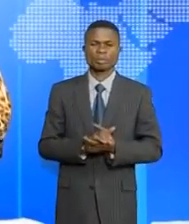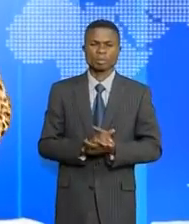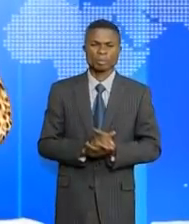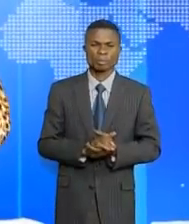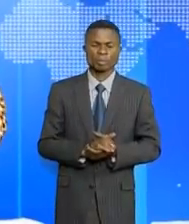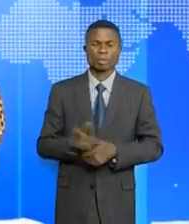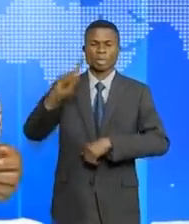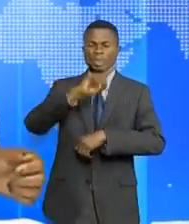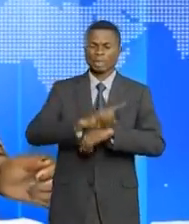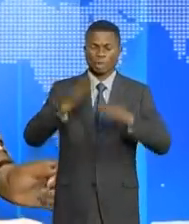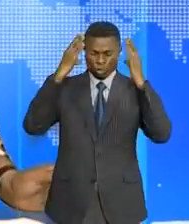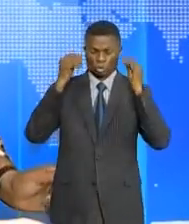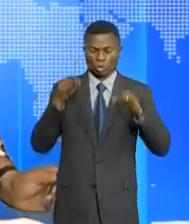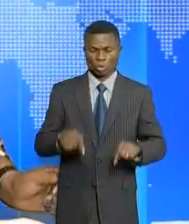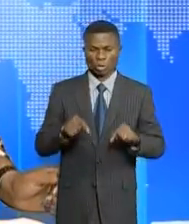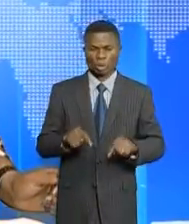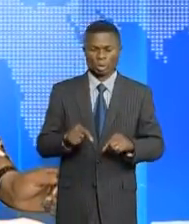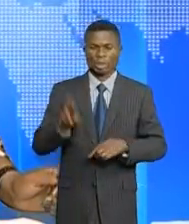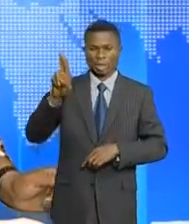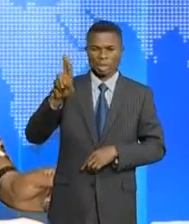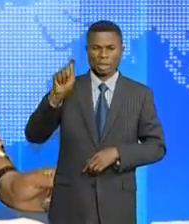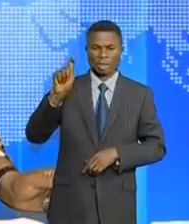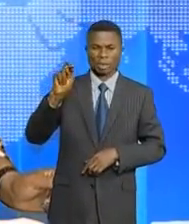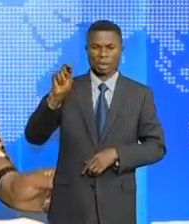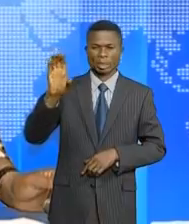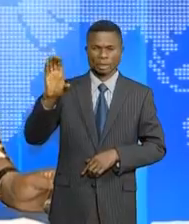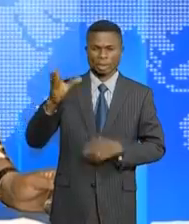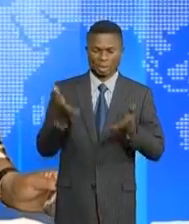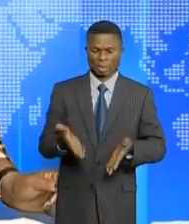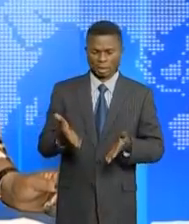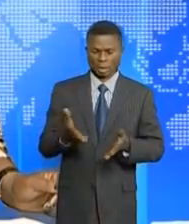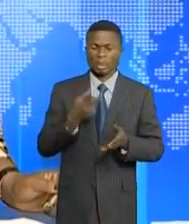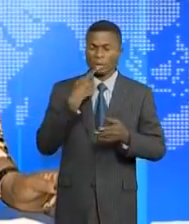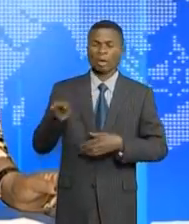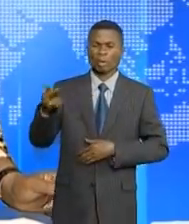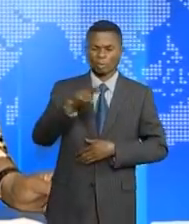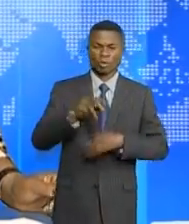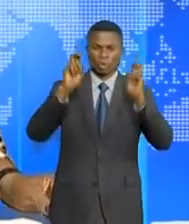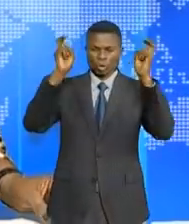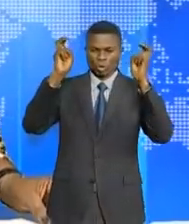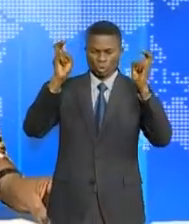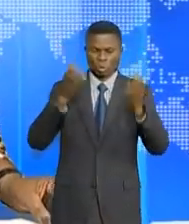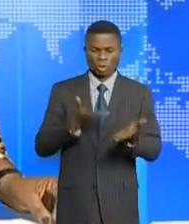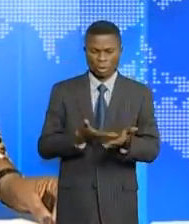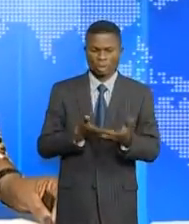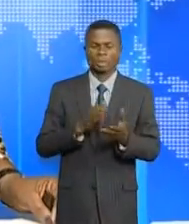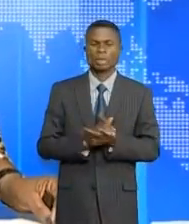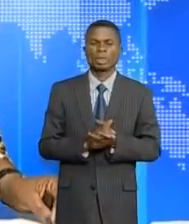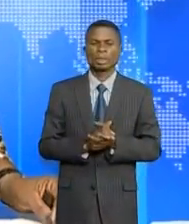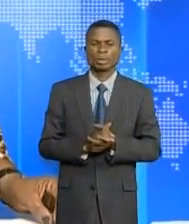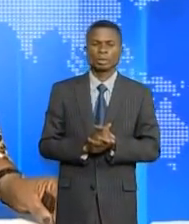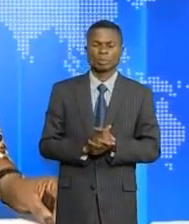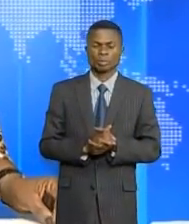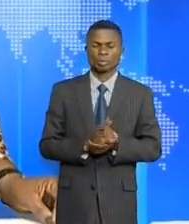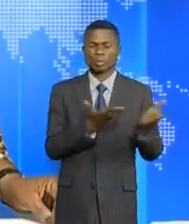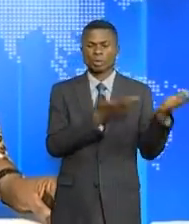C'était une journée triste aujourd'hui à la Radio-Télévision Nationale Congolaise. Je vous le dis en fausse ouverture que la levée